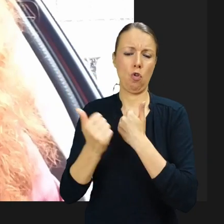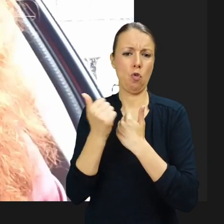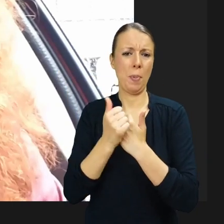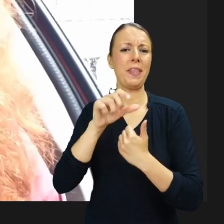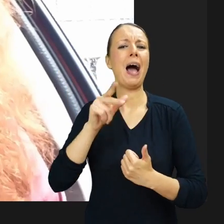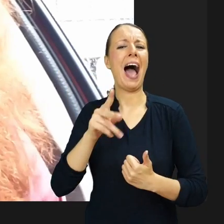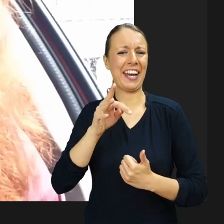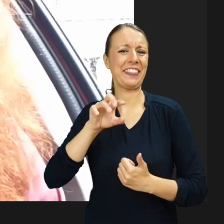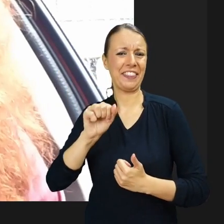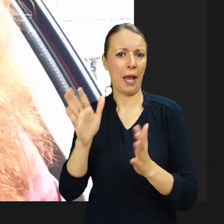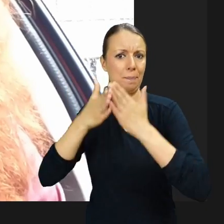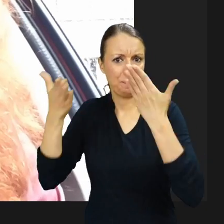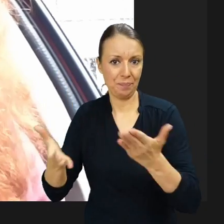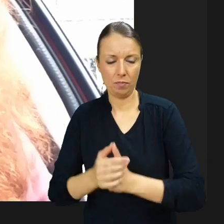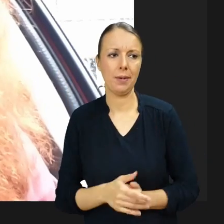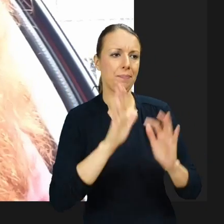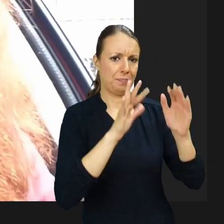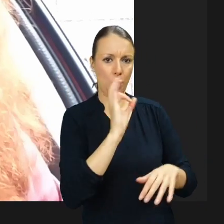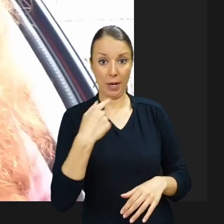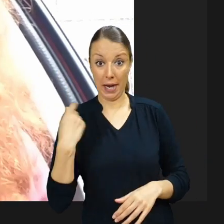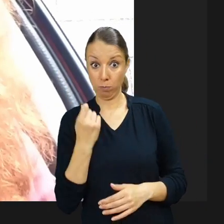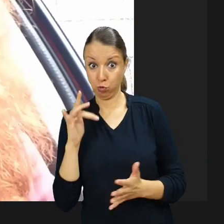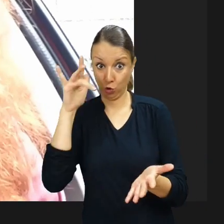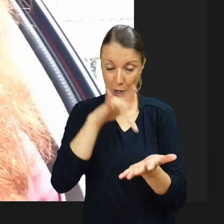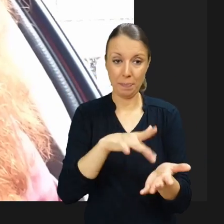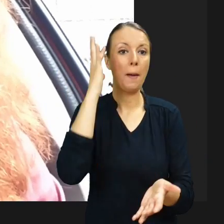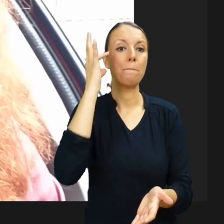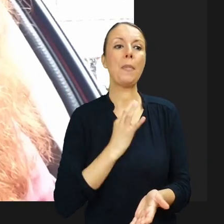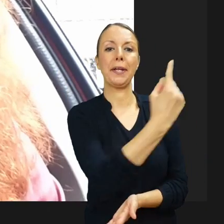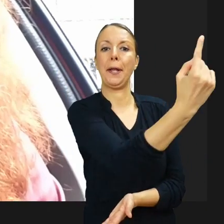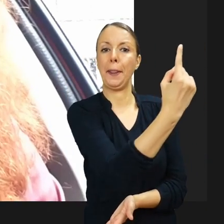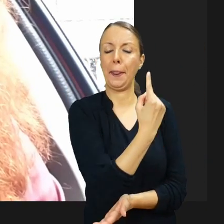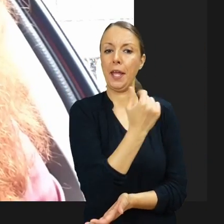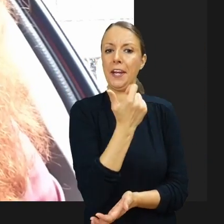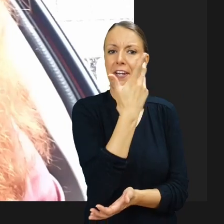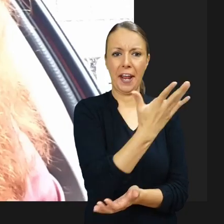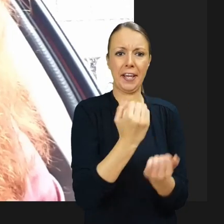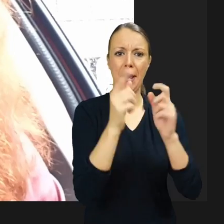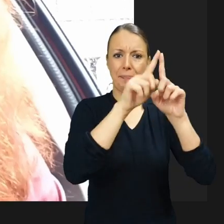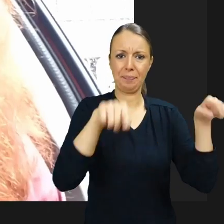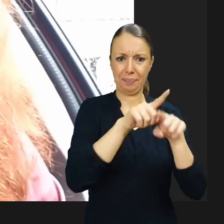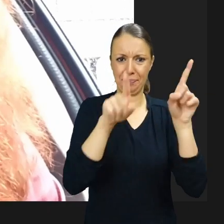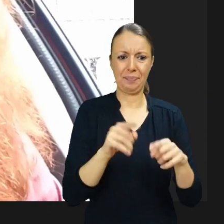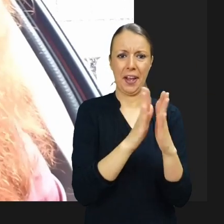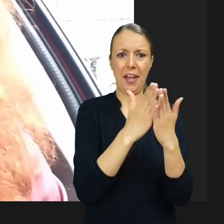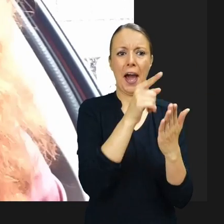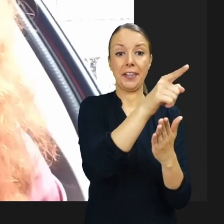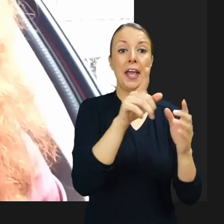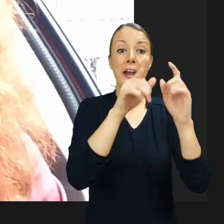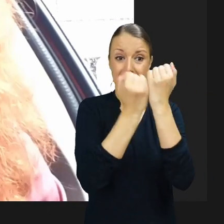panienka przyniosła mi, położyła na stoliczku kilka kartek. I okazały się to być wybrane karty z akt